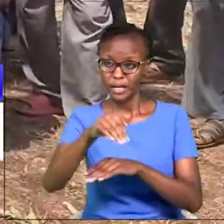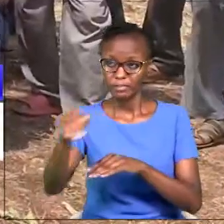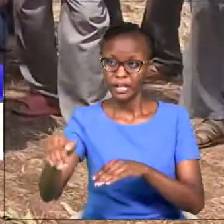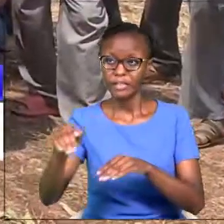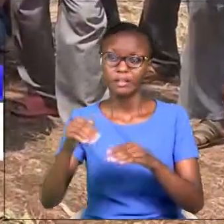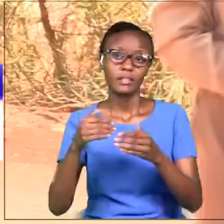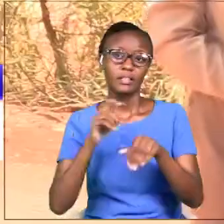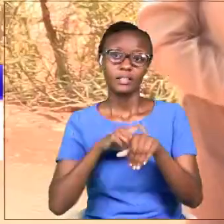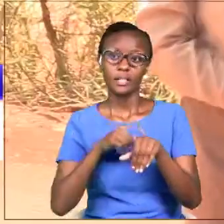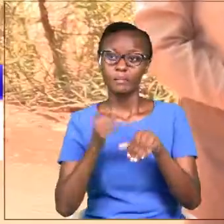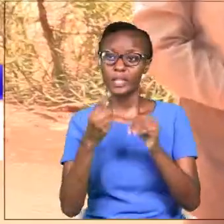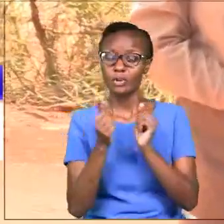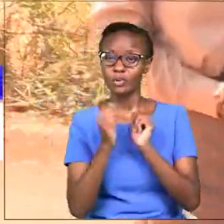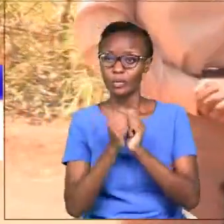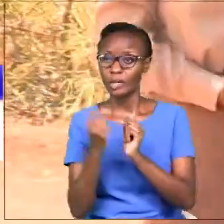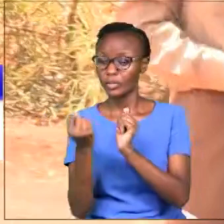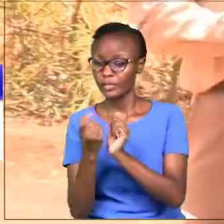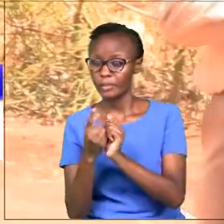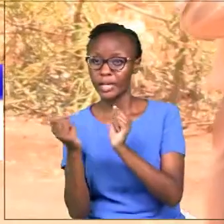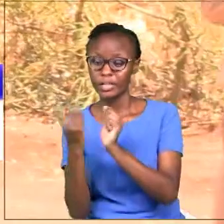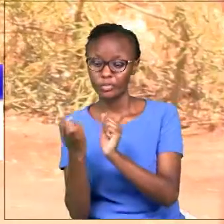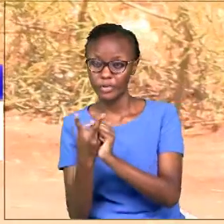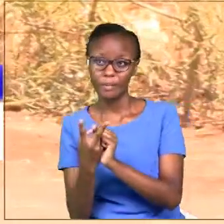and December rains. Ukame mumeona vile inavyoenda.